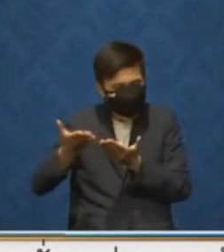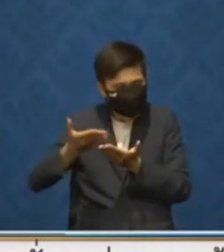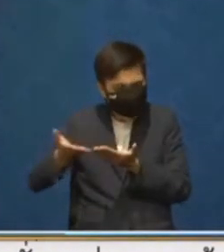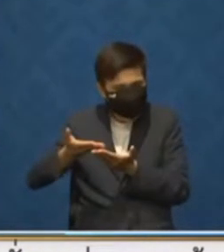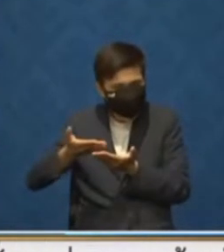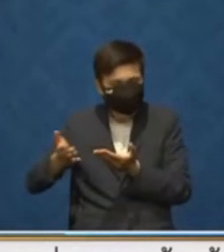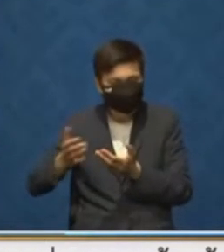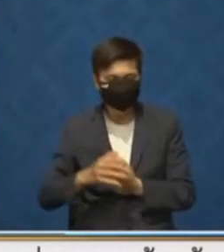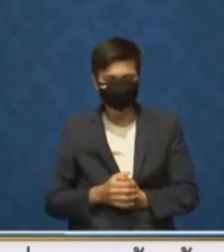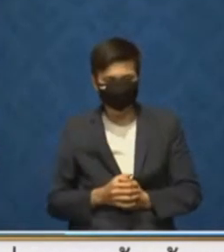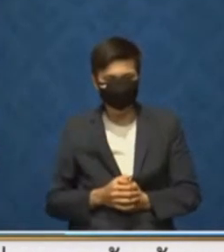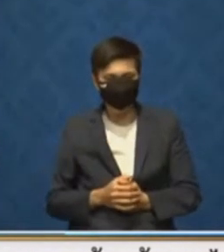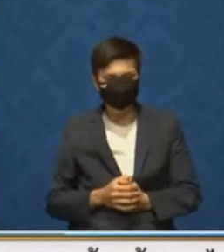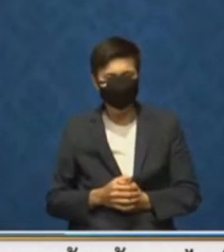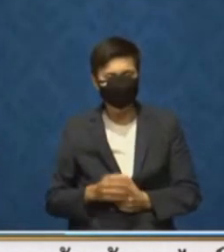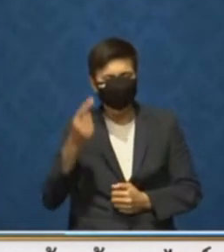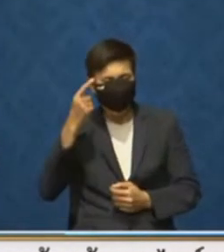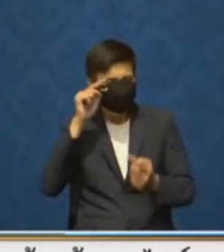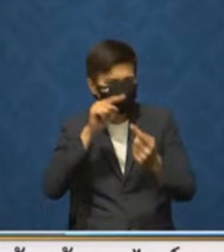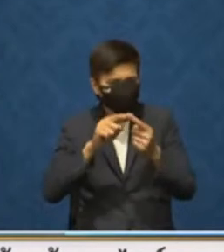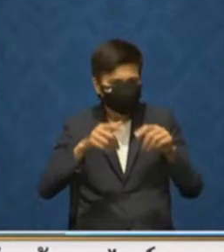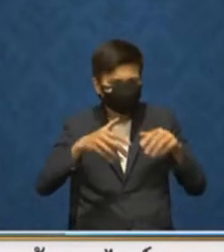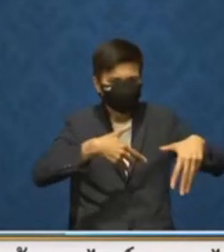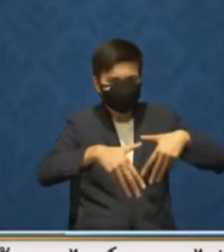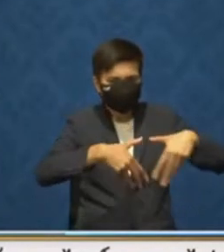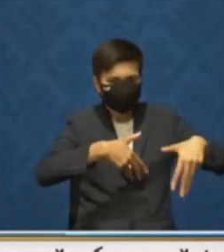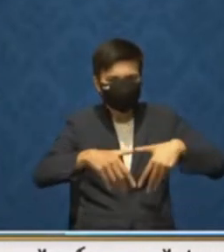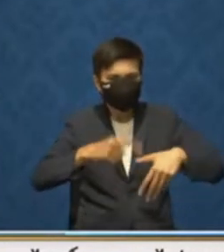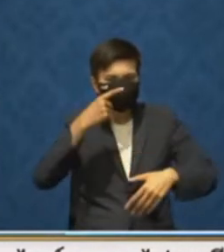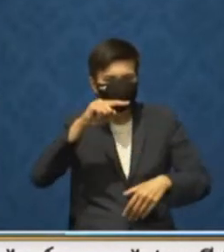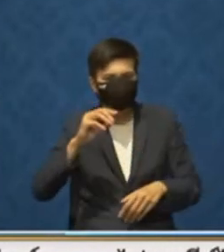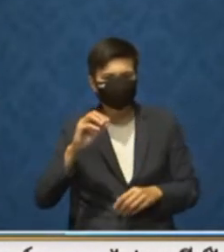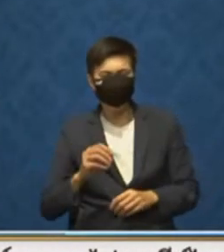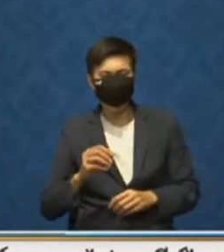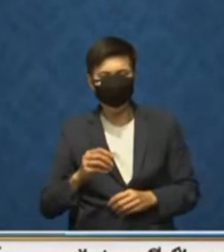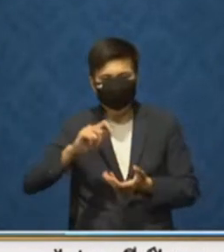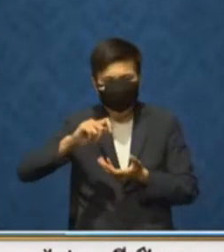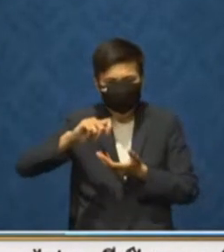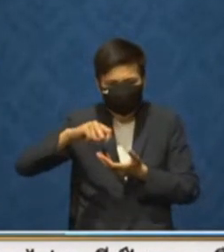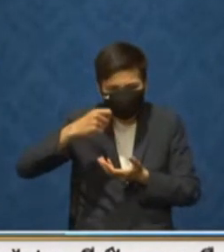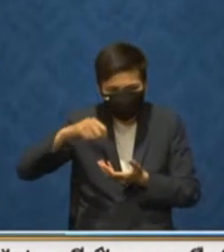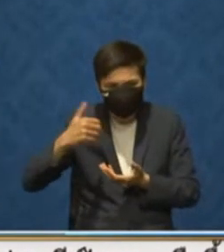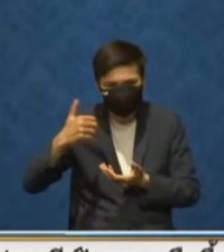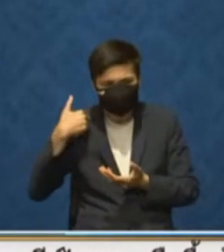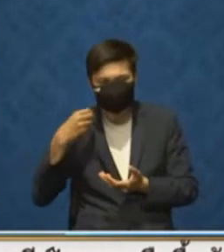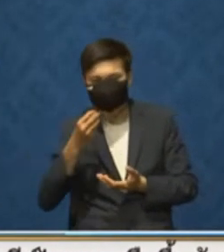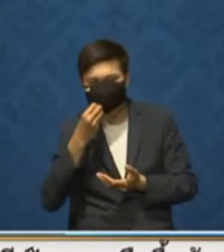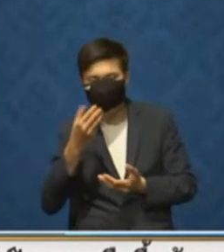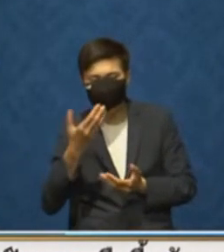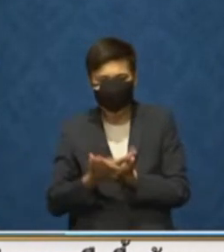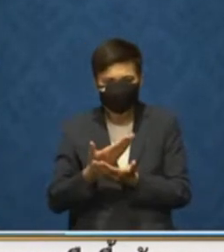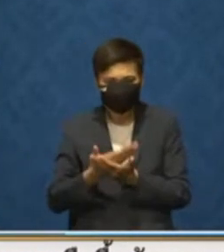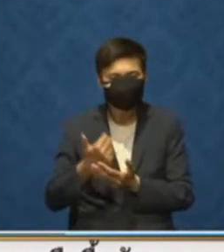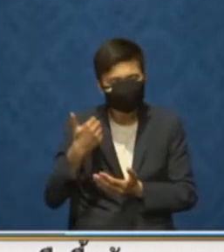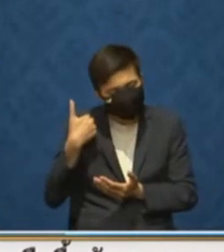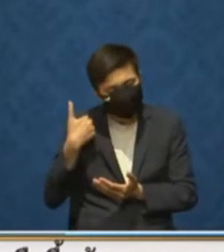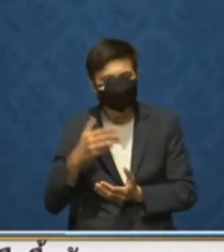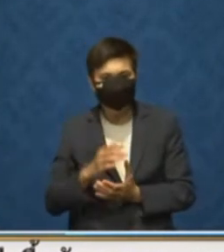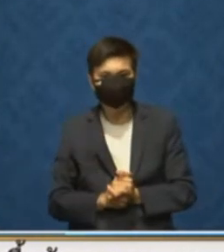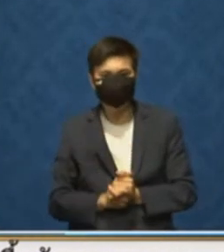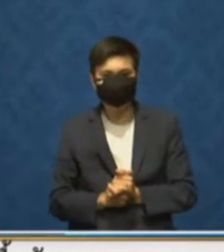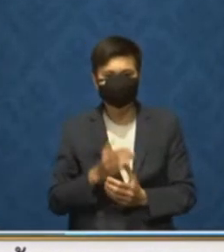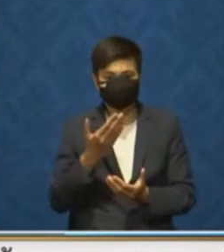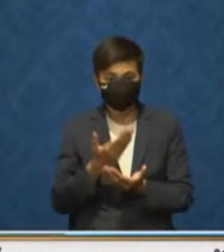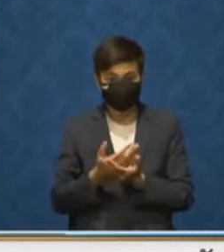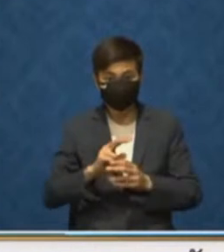ที่พี่น้องประชาชนคนไทยหรือว่าจะมีอยู่มีกินกันไหมนะครับผมเรียนว่าเรียนราชทานว่าถ้าเงินตัว